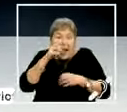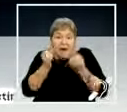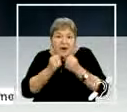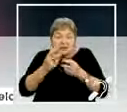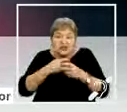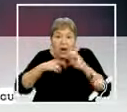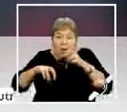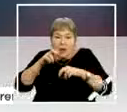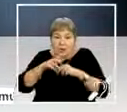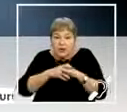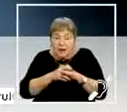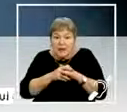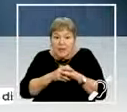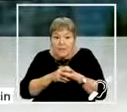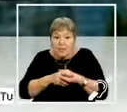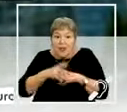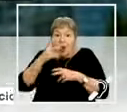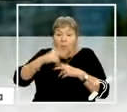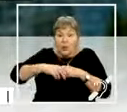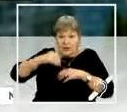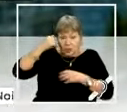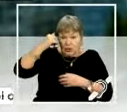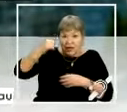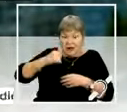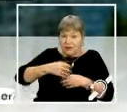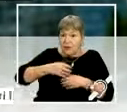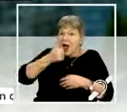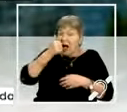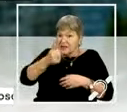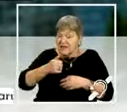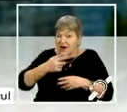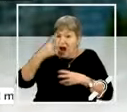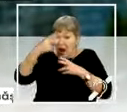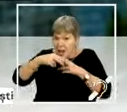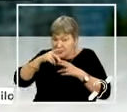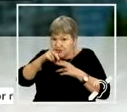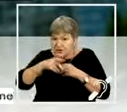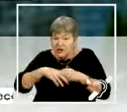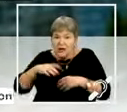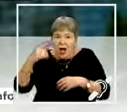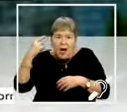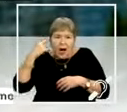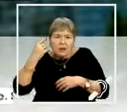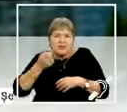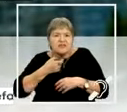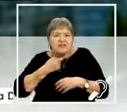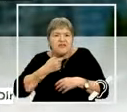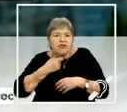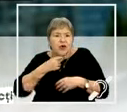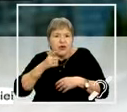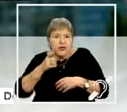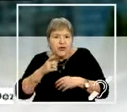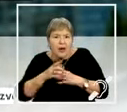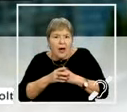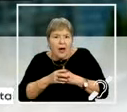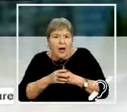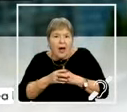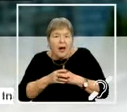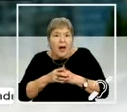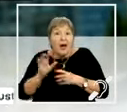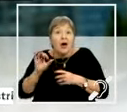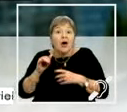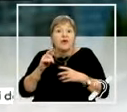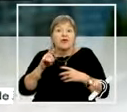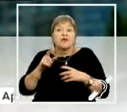căutau. În ultimul apel, într-adevăr, la final, s-au auzit voci pe fundal,